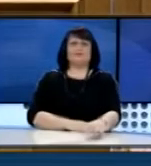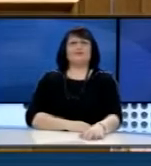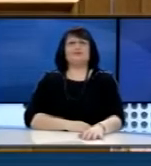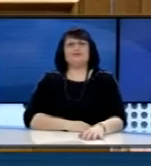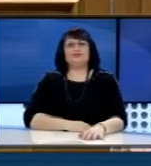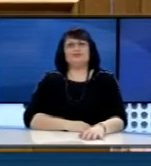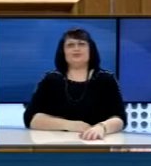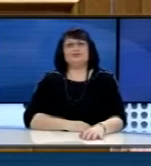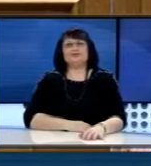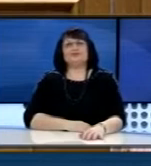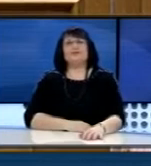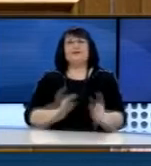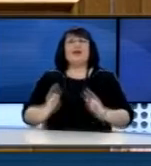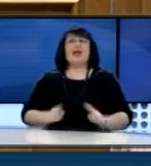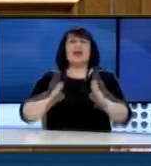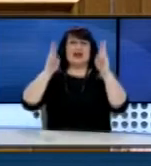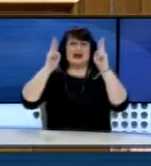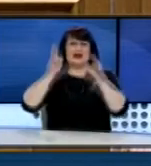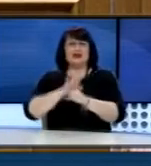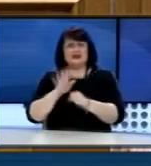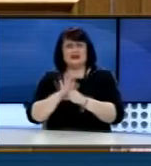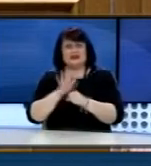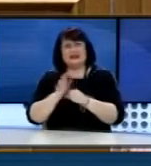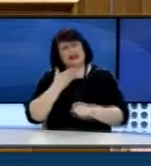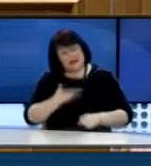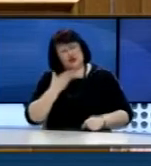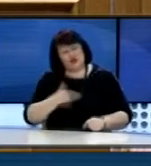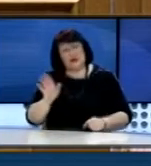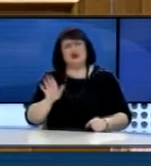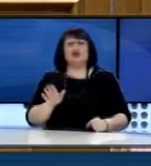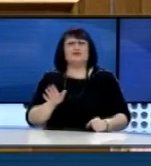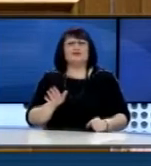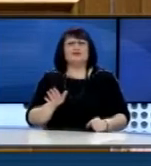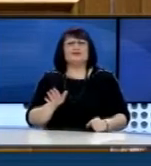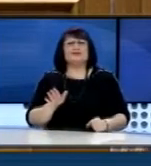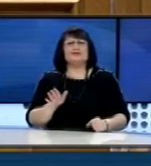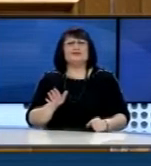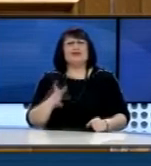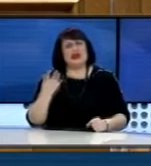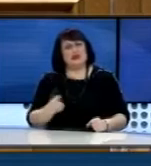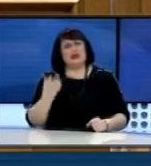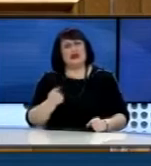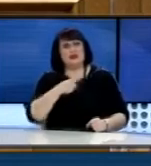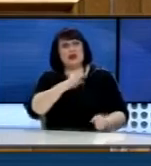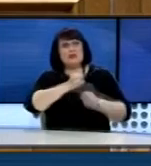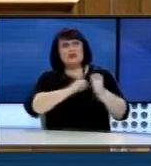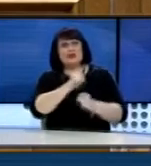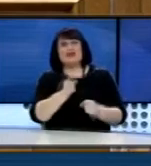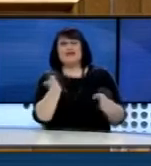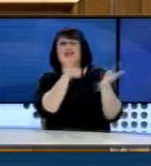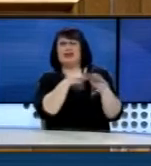Και μιας και μίλησα για ενεργειακή ασφάλεια και επάρκεια και κλείνω με αυτό, κύριε Πρόεδρε. Μην προσπαθείτε να